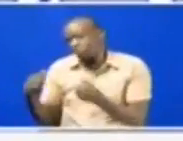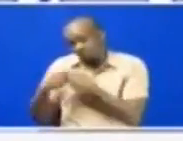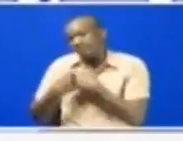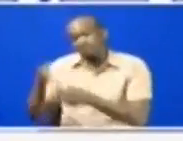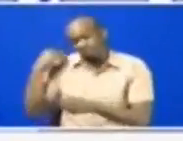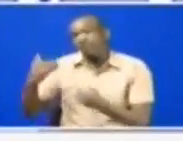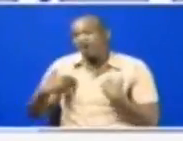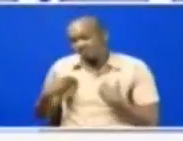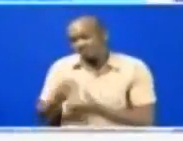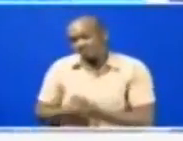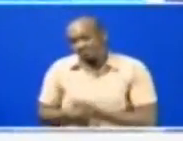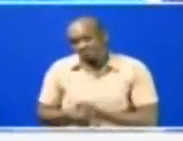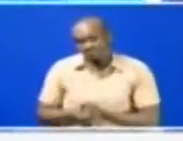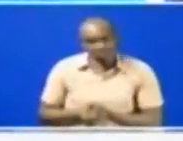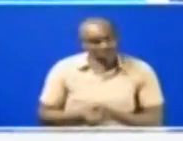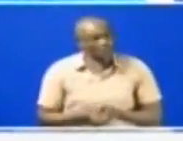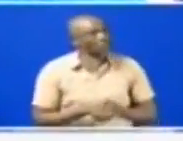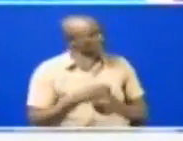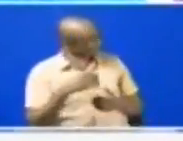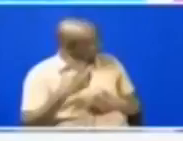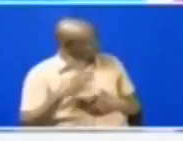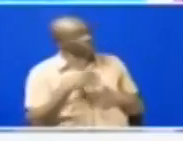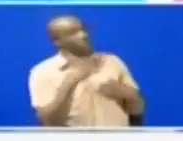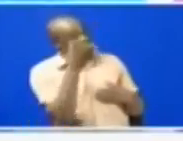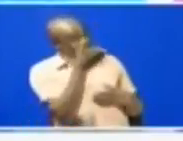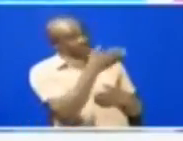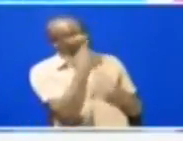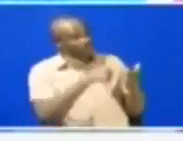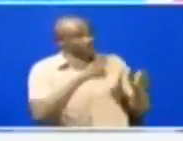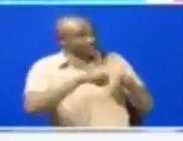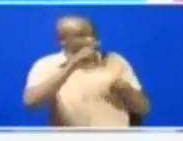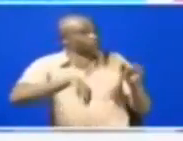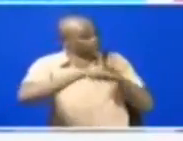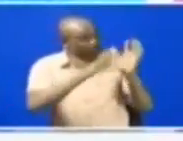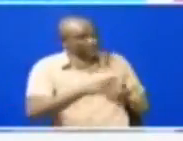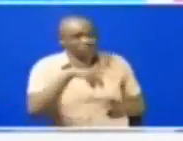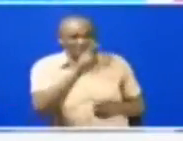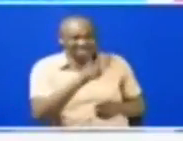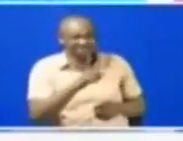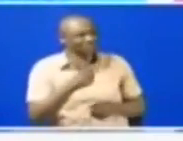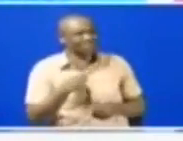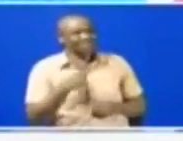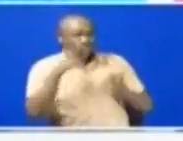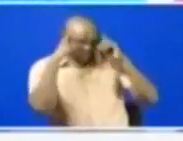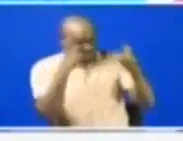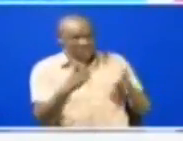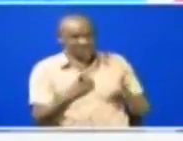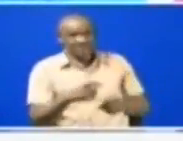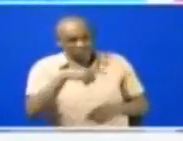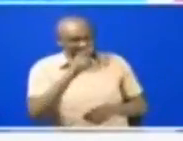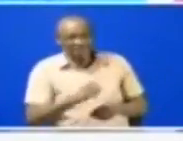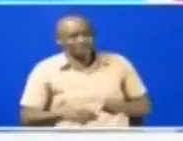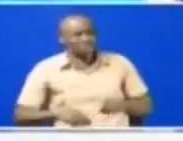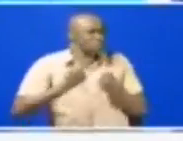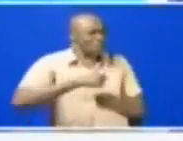sana tulikuwa tunapata. Naam. Yeah. Kuna wale ambao wanasema kwamba ulipokuwa mchezaji ulikuwa mbishi sana. Na game yako ilikuwa ile